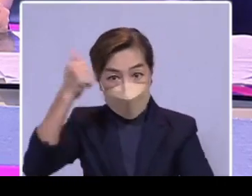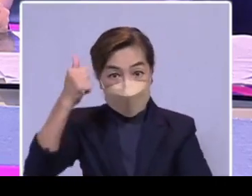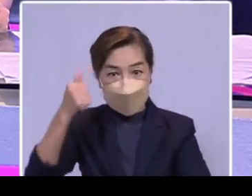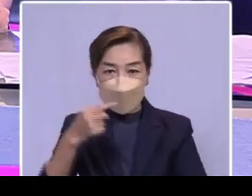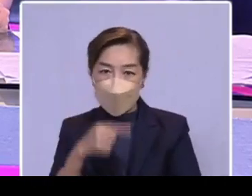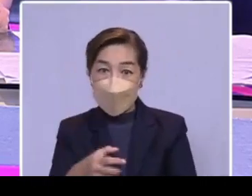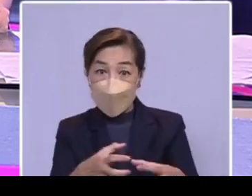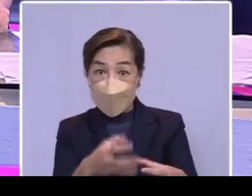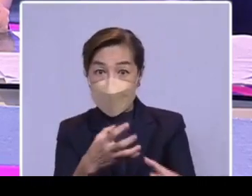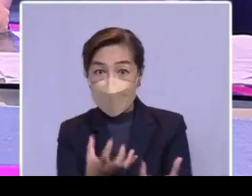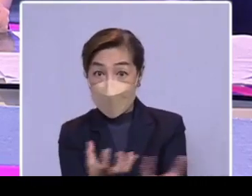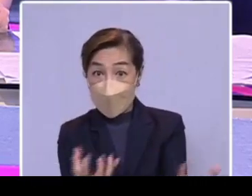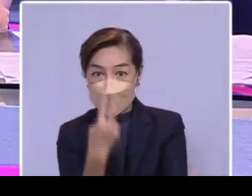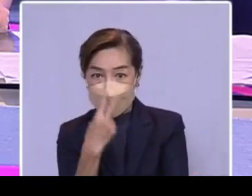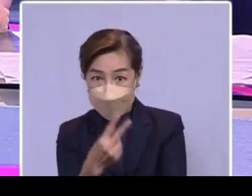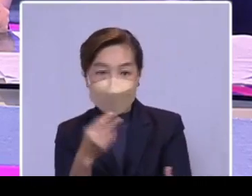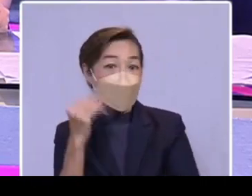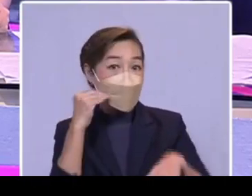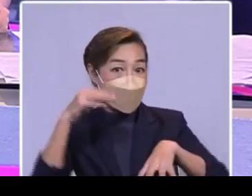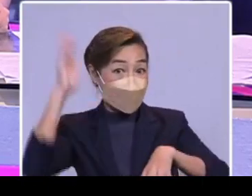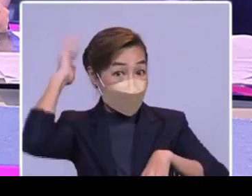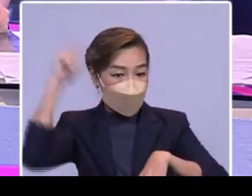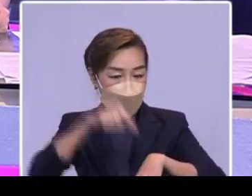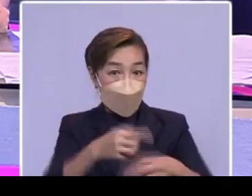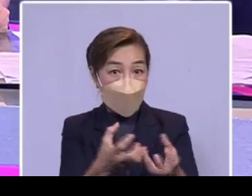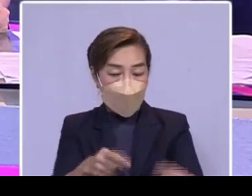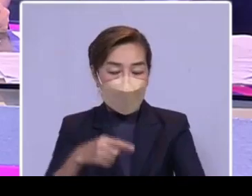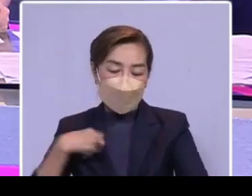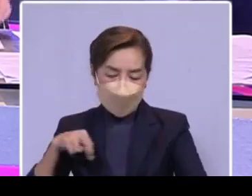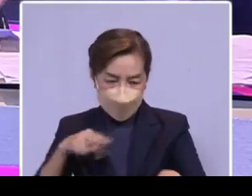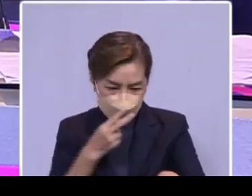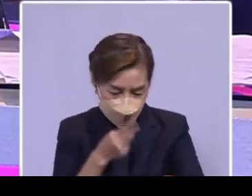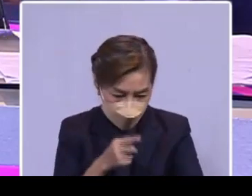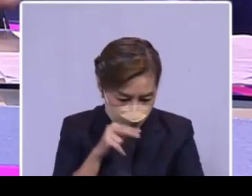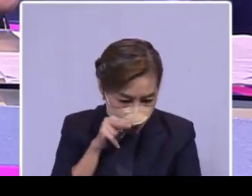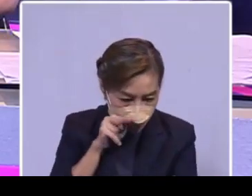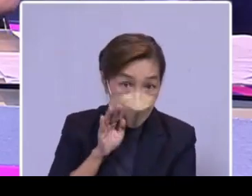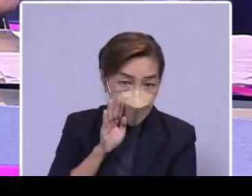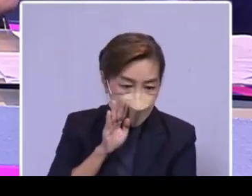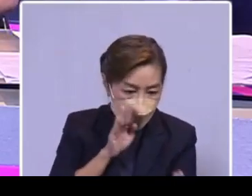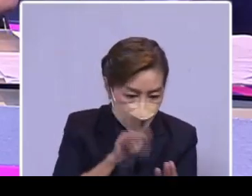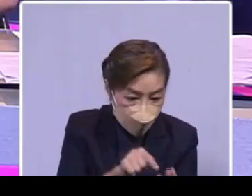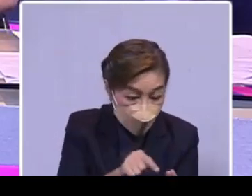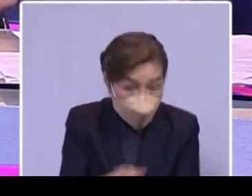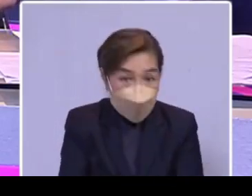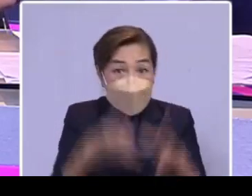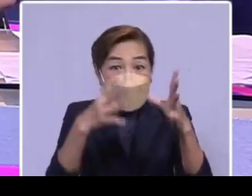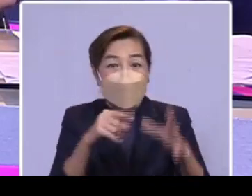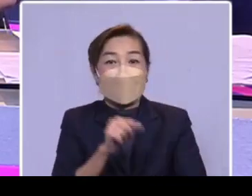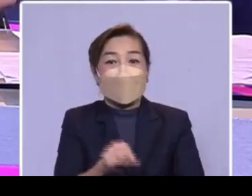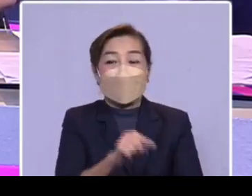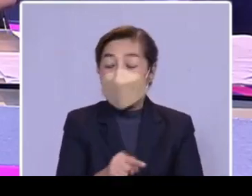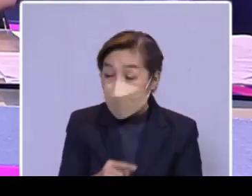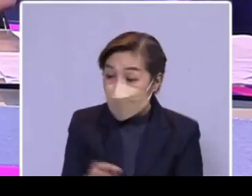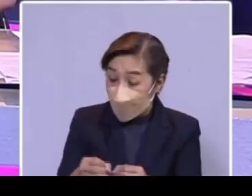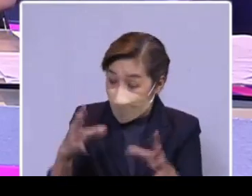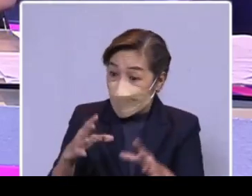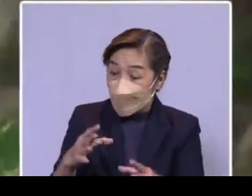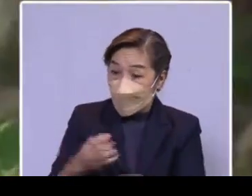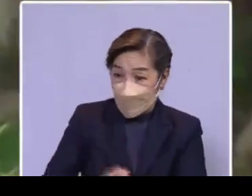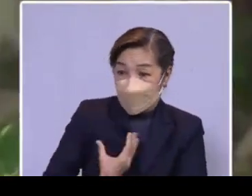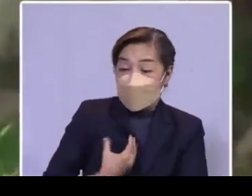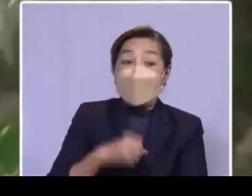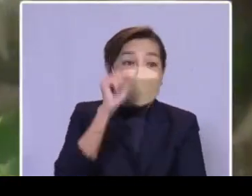ปรากฏว่าไอ้สิ่งที่เขาไปเจอหลังบ้านเนี่ยมันคือระเบิดฮะระเบิดระเบิดแล้วทำยังไงตกใจ